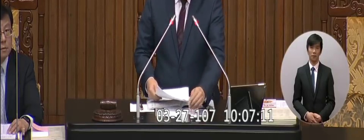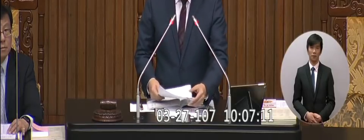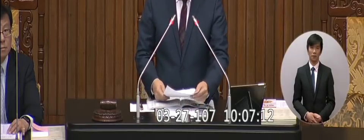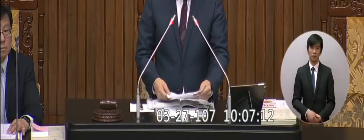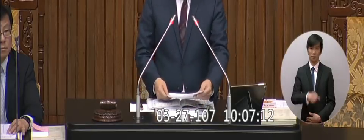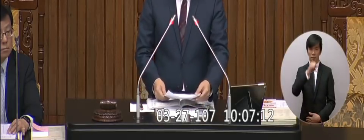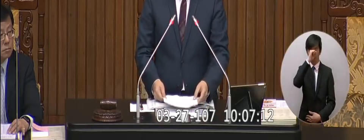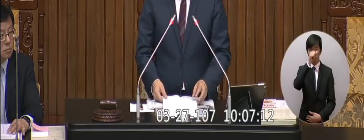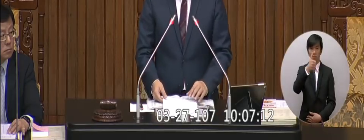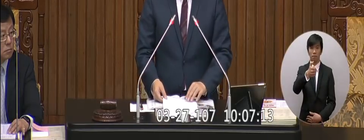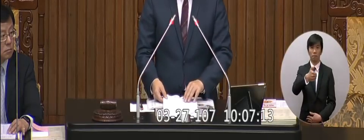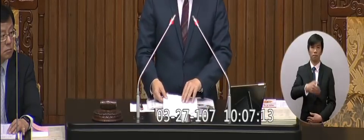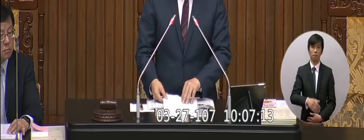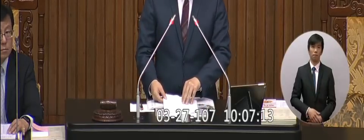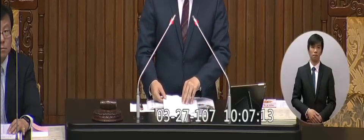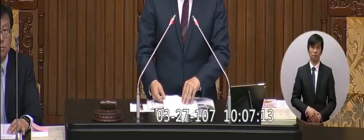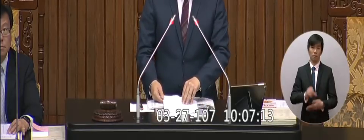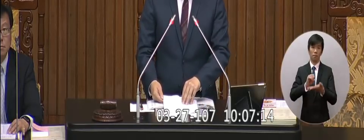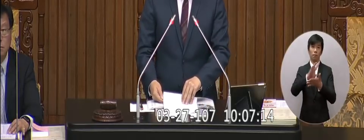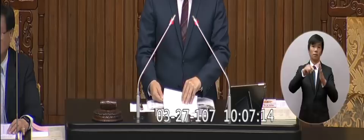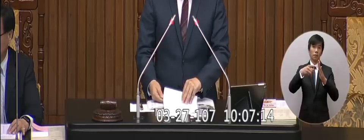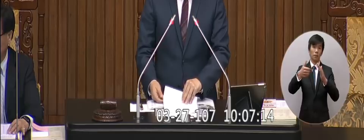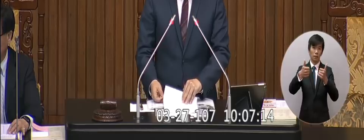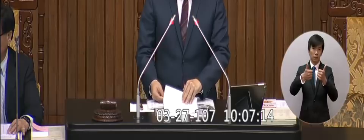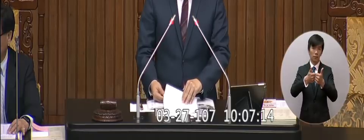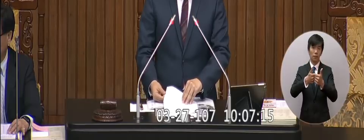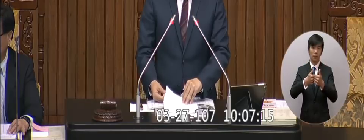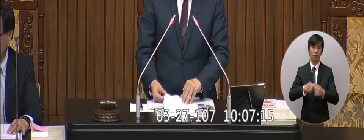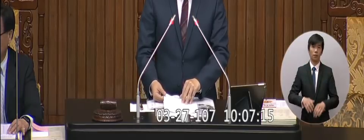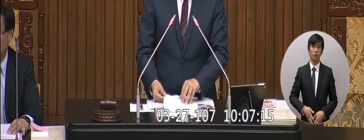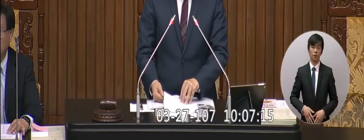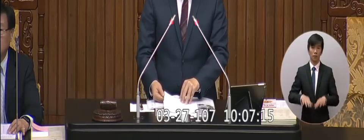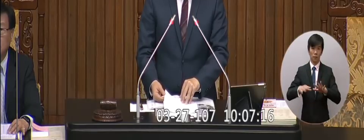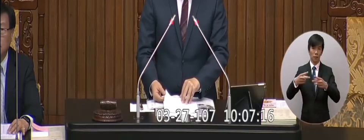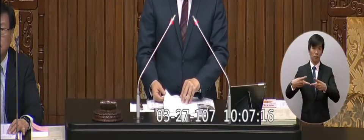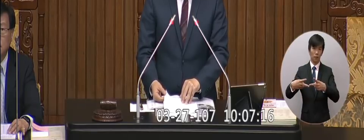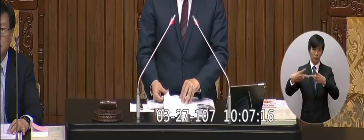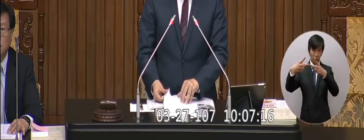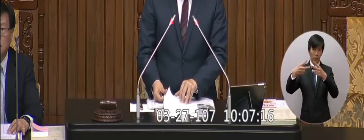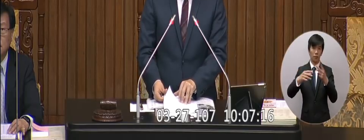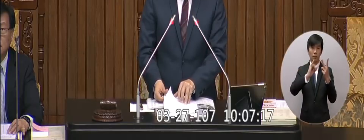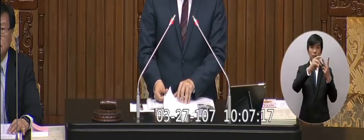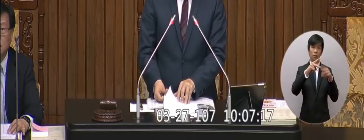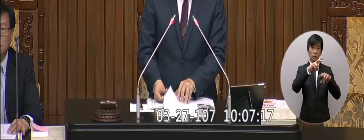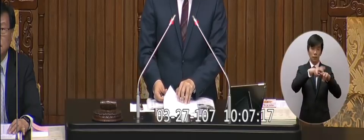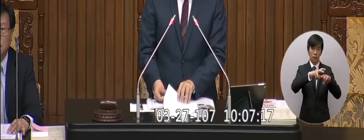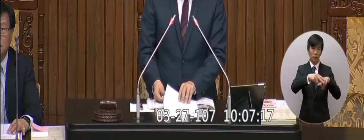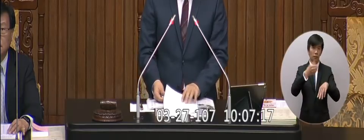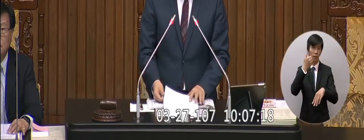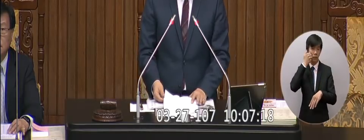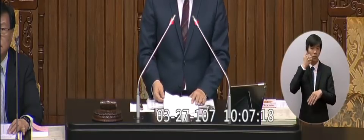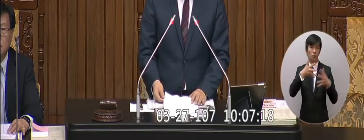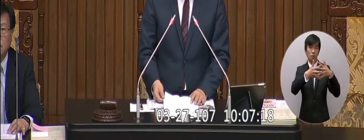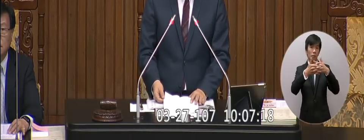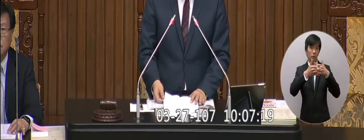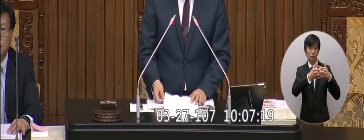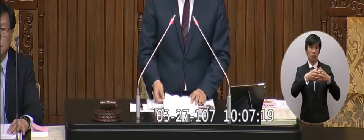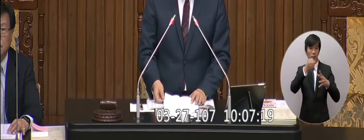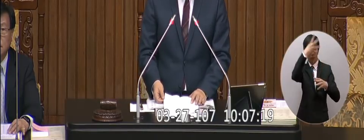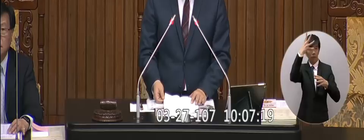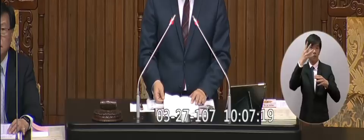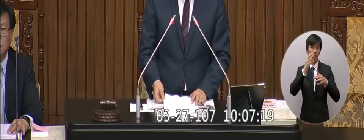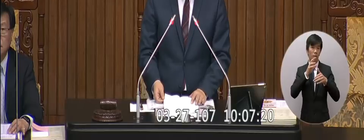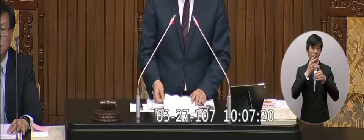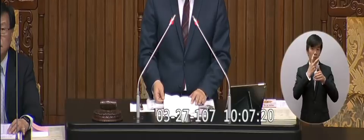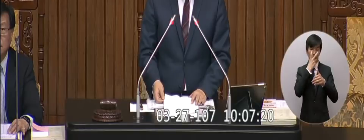好，谢谢。报员会现在在议场二楼贵宾席的是美国青年领袖访问团，我们在此